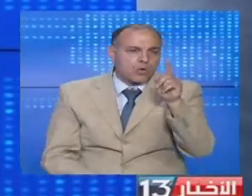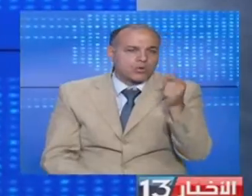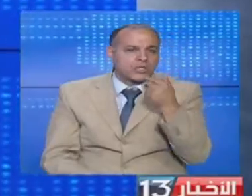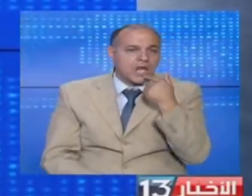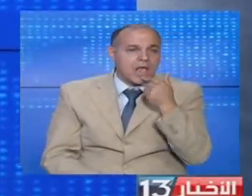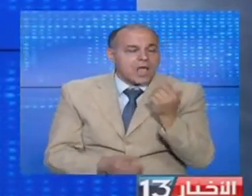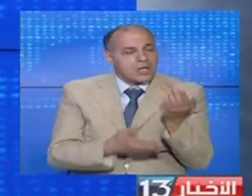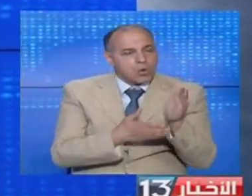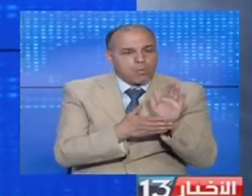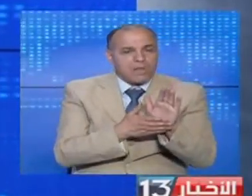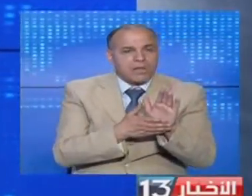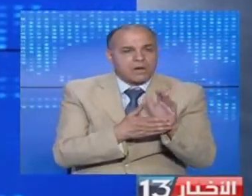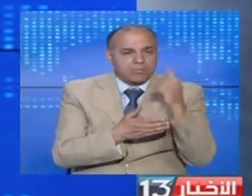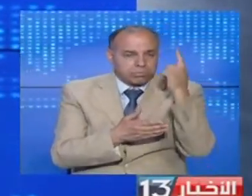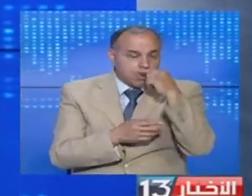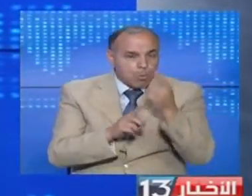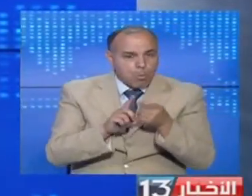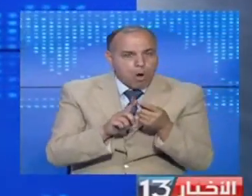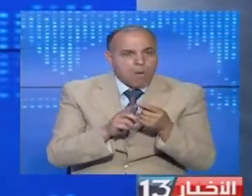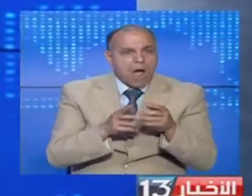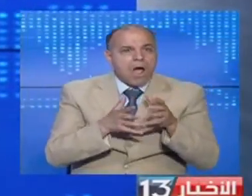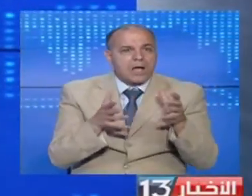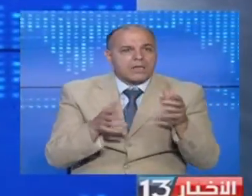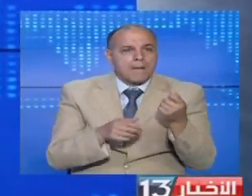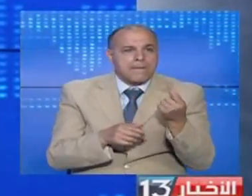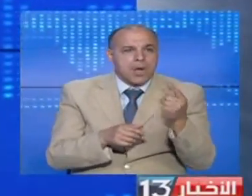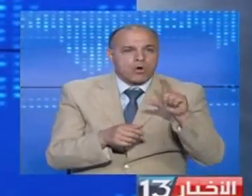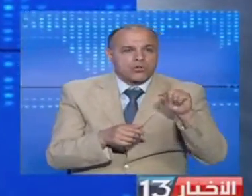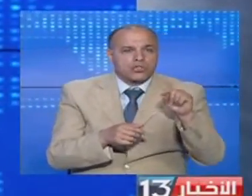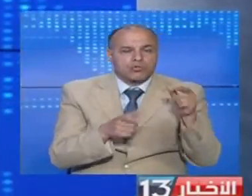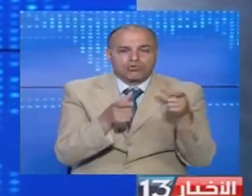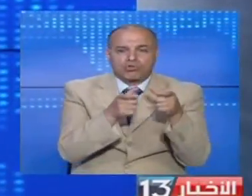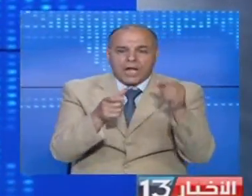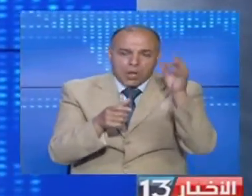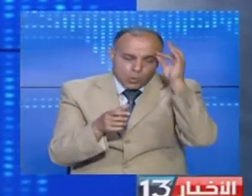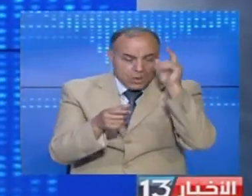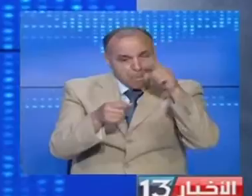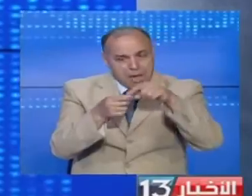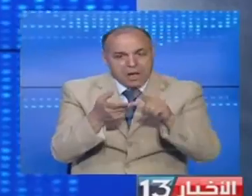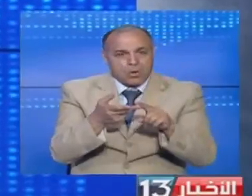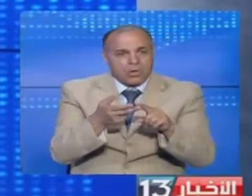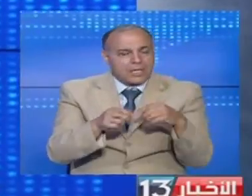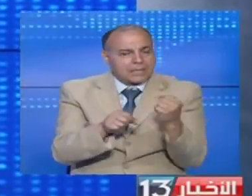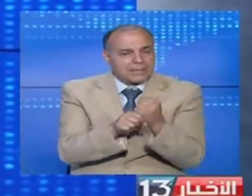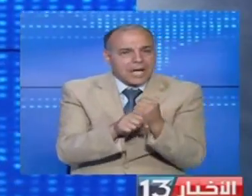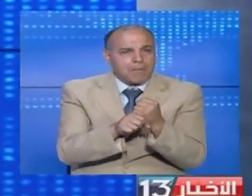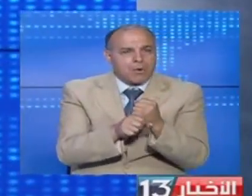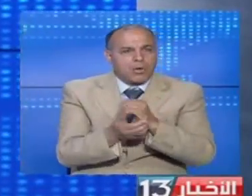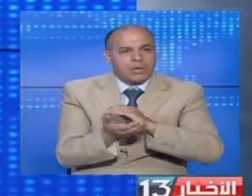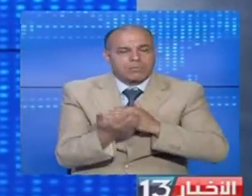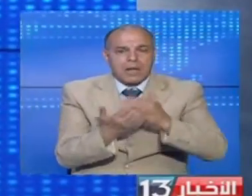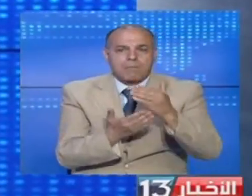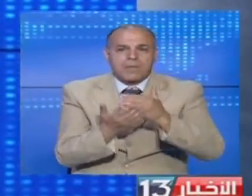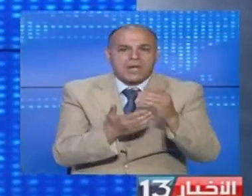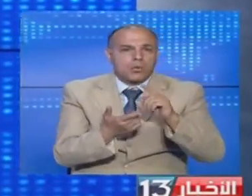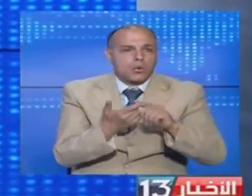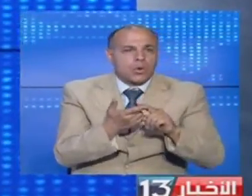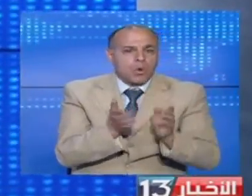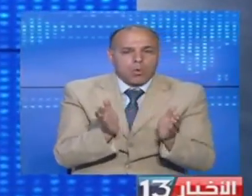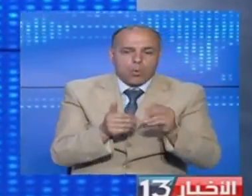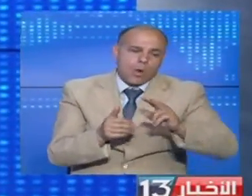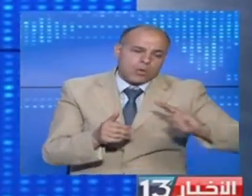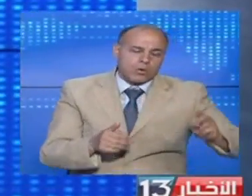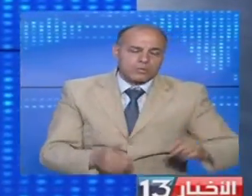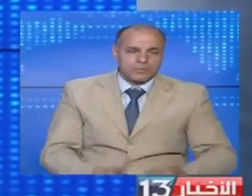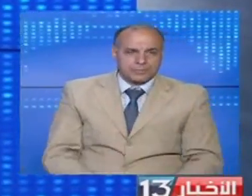سيمثل وجهه هامه لاكثر من مائه وعشرين مؤسسه تونسيه تعمل في قطاع البناء ات وقطاعات